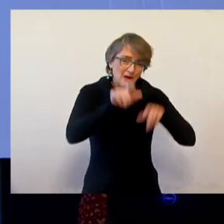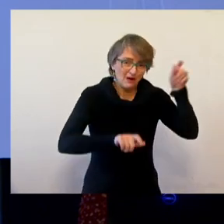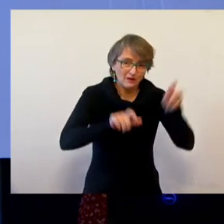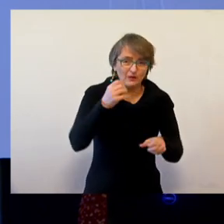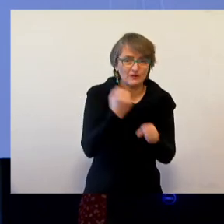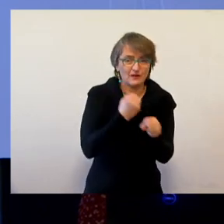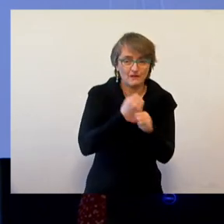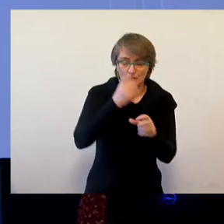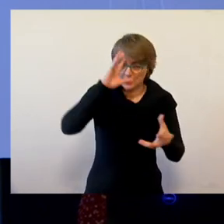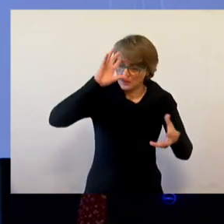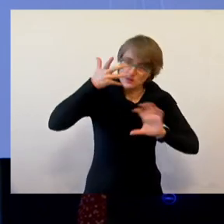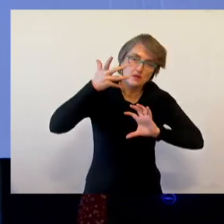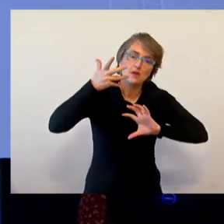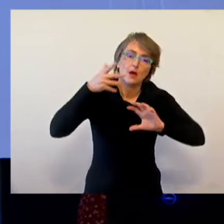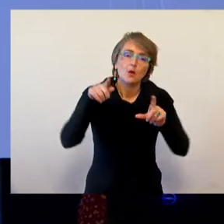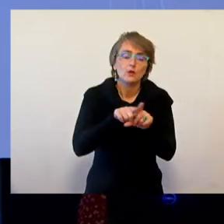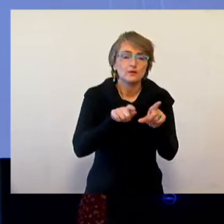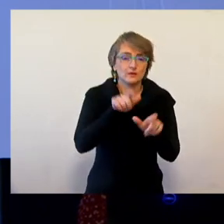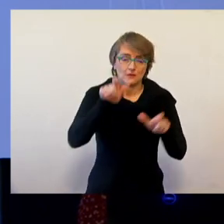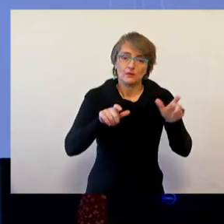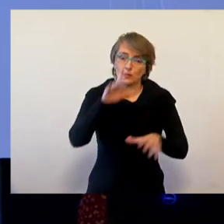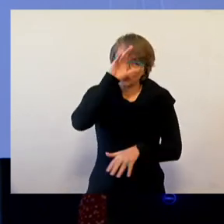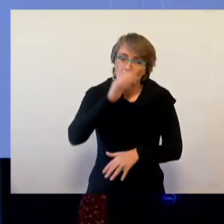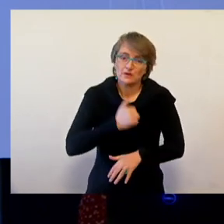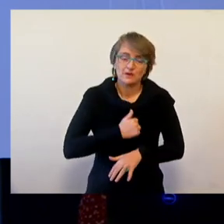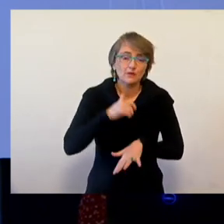de suicide, il y a eu un cas